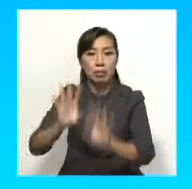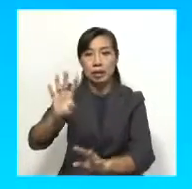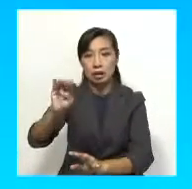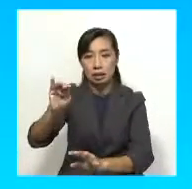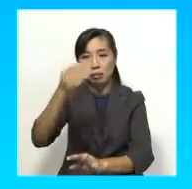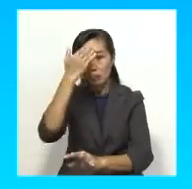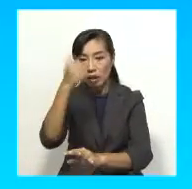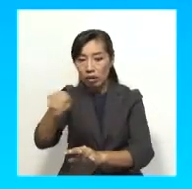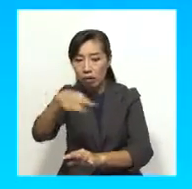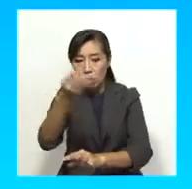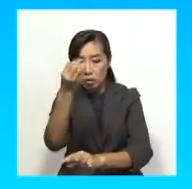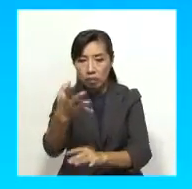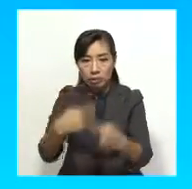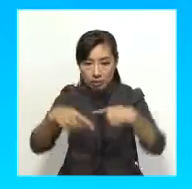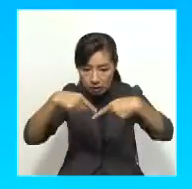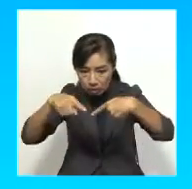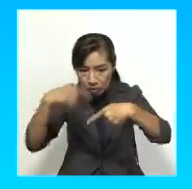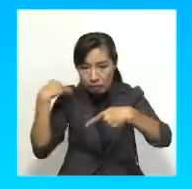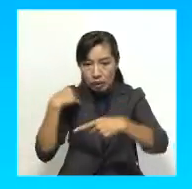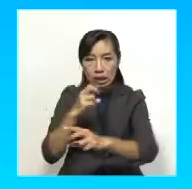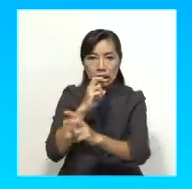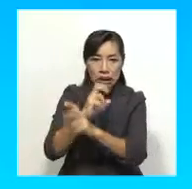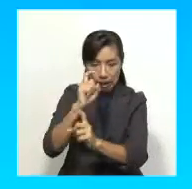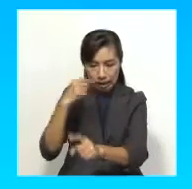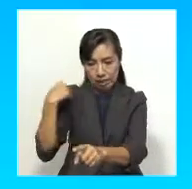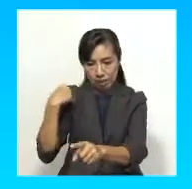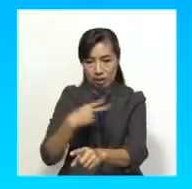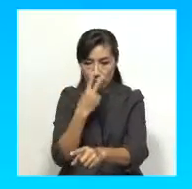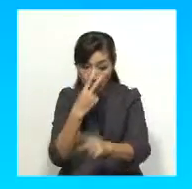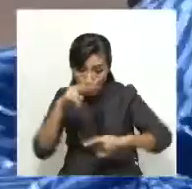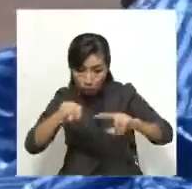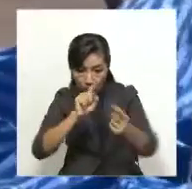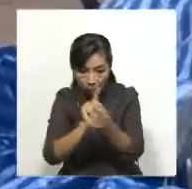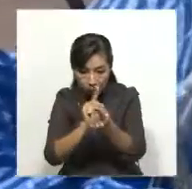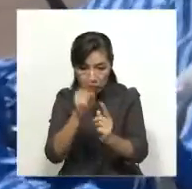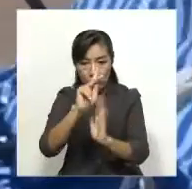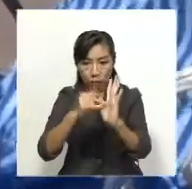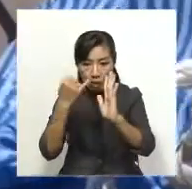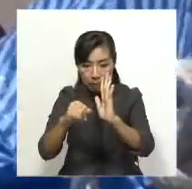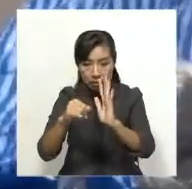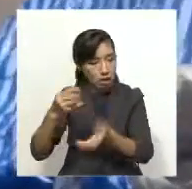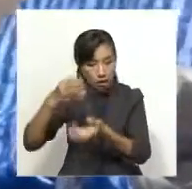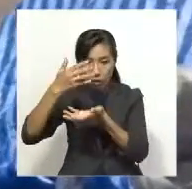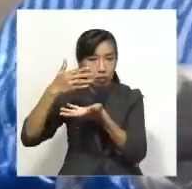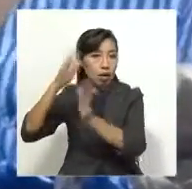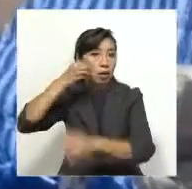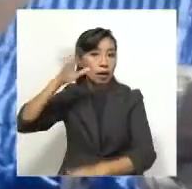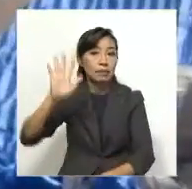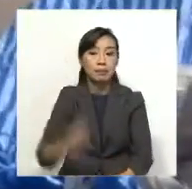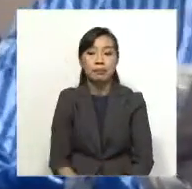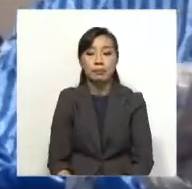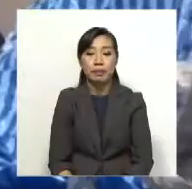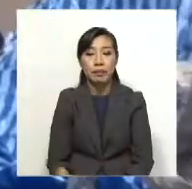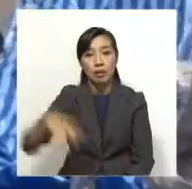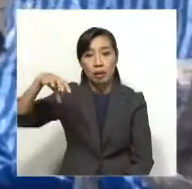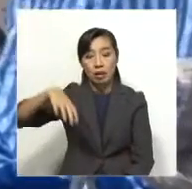อยู่ระหว่างการตรวจสอบแล้วก็ผลักดันกลับต้นทางต่อไปถ้าหากว่าพบว่ามีความผิดค่ะ ทั้งนี้นะครับทางด้านของกรมศุล